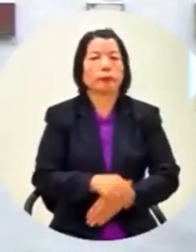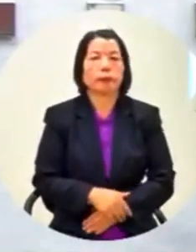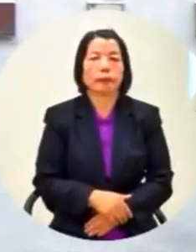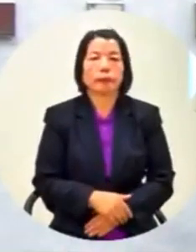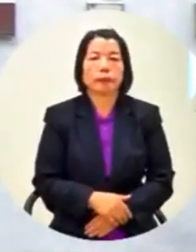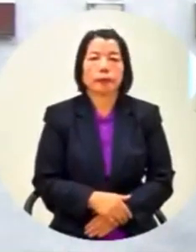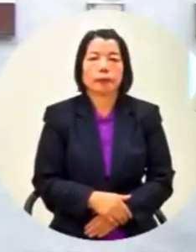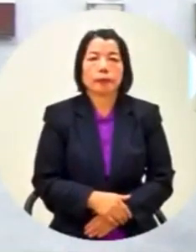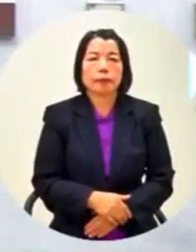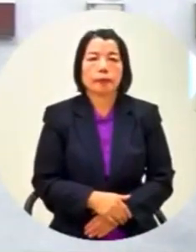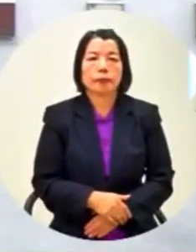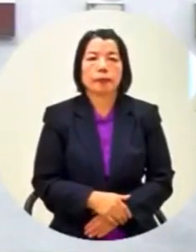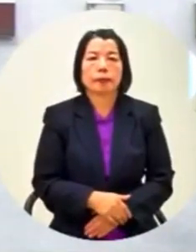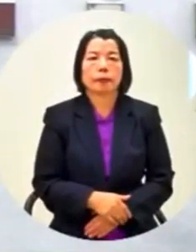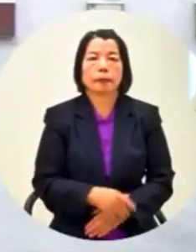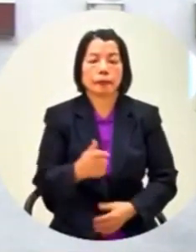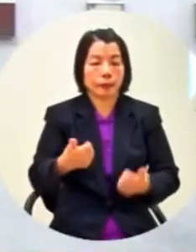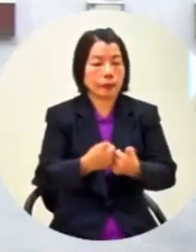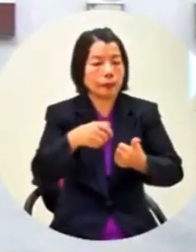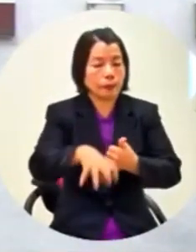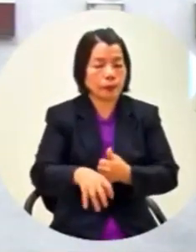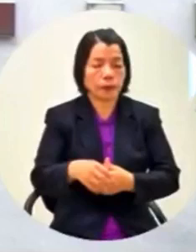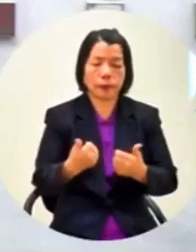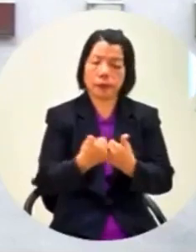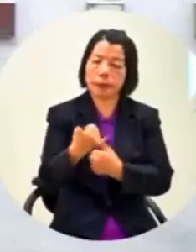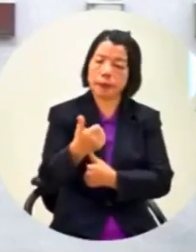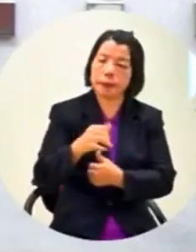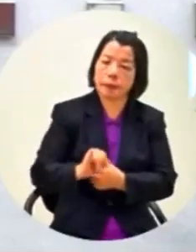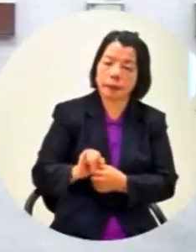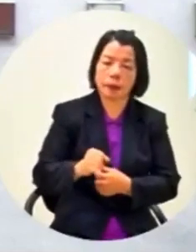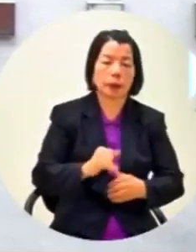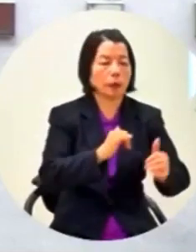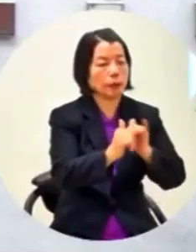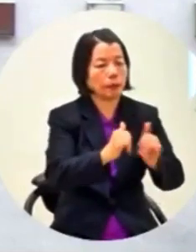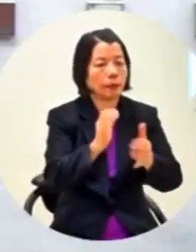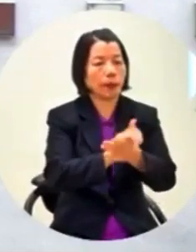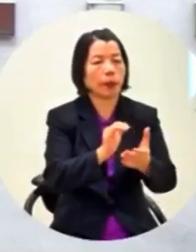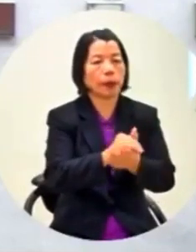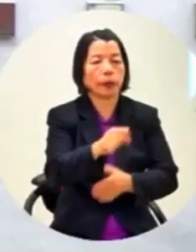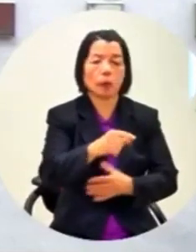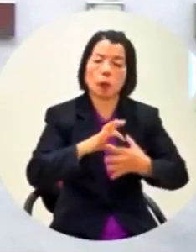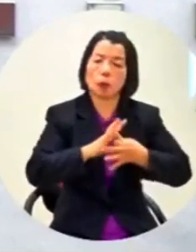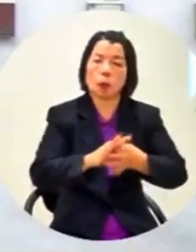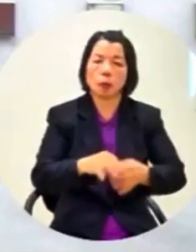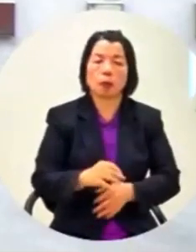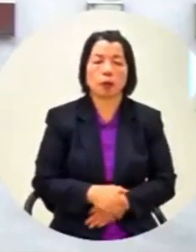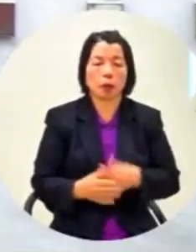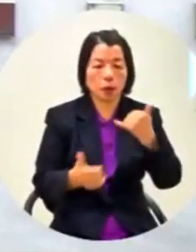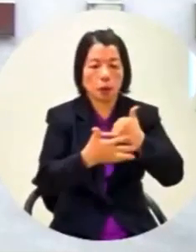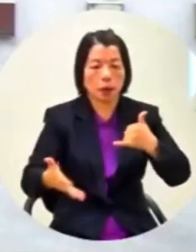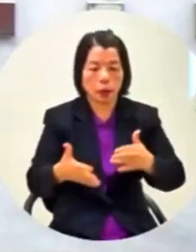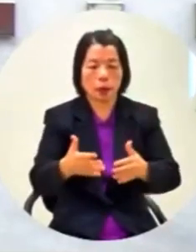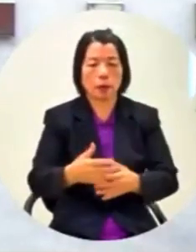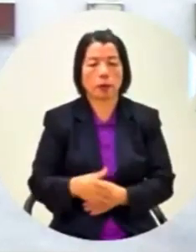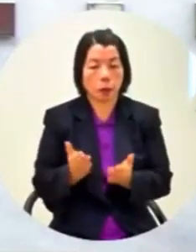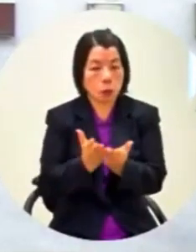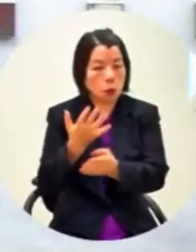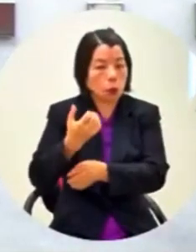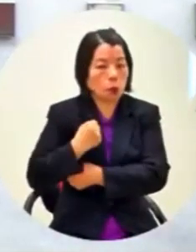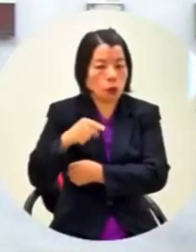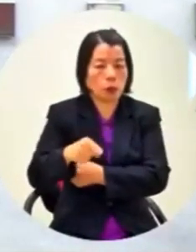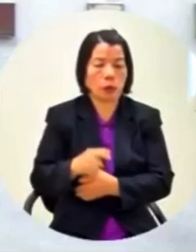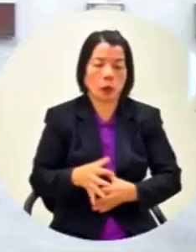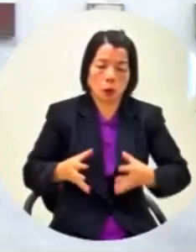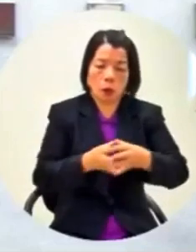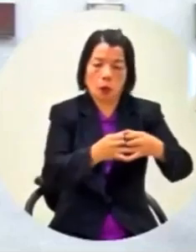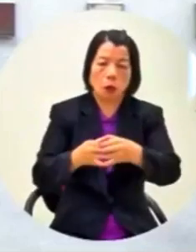再者，议会各位议员女士先生及市民朋友非常关切的海军敦睦舰